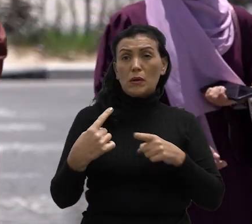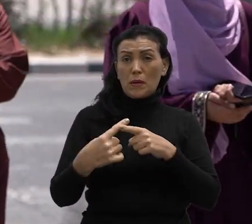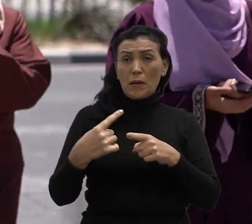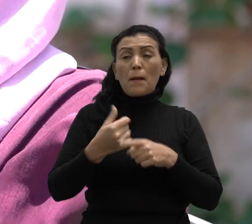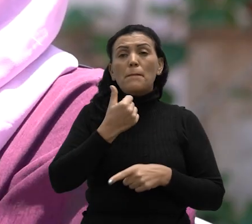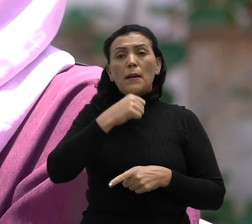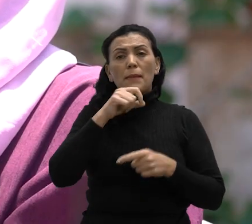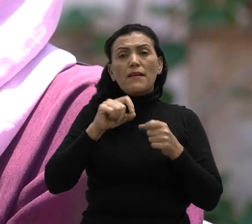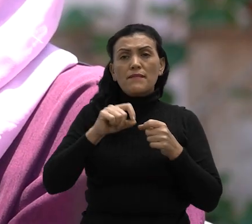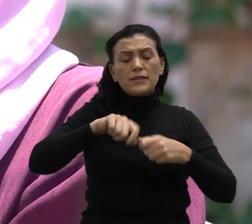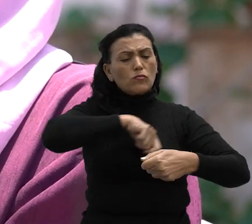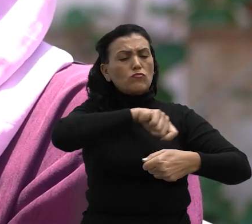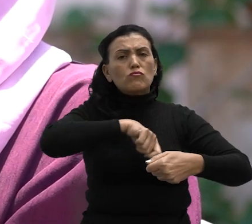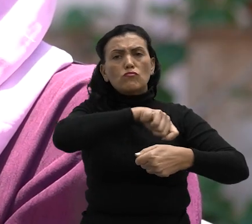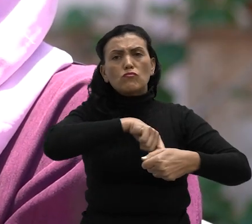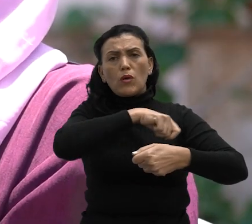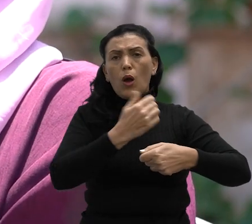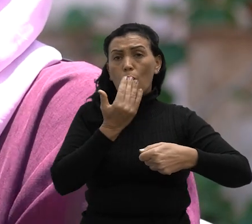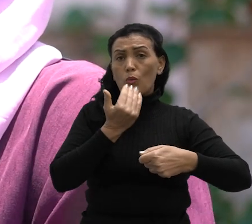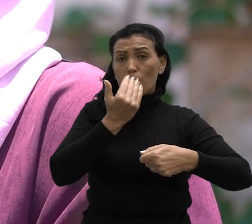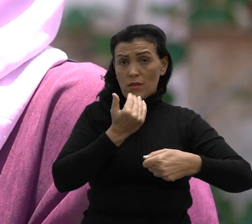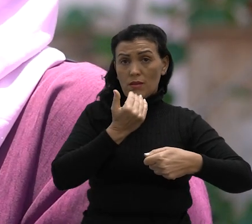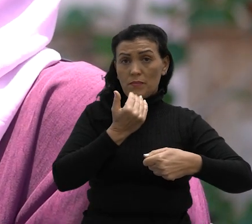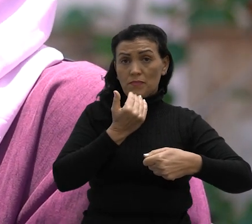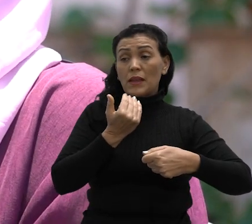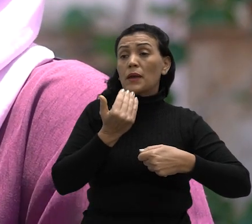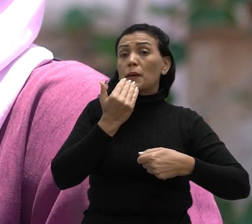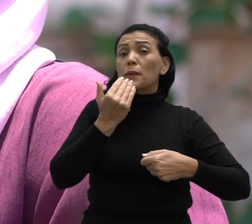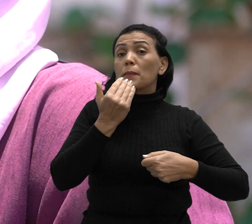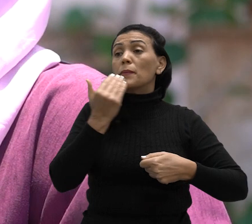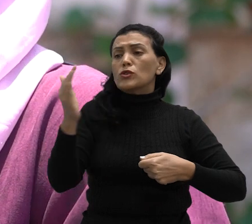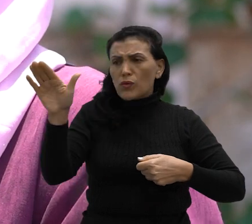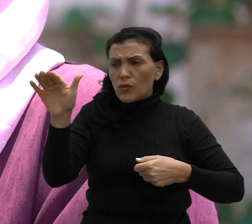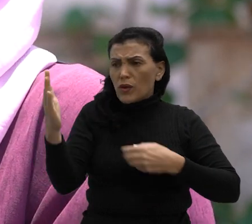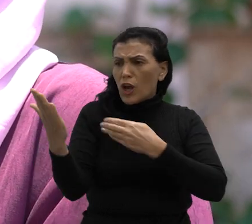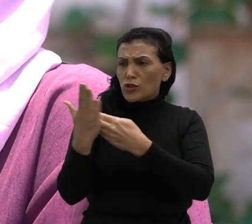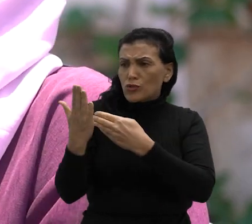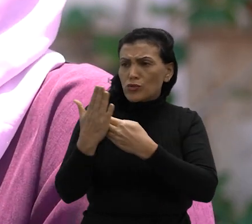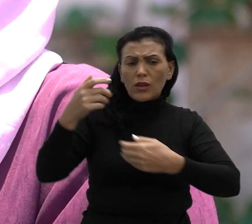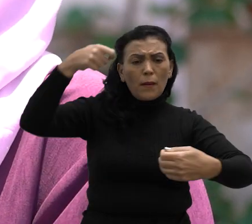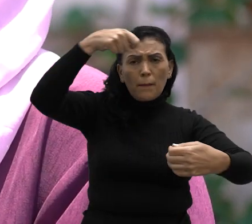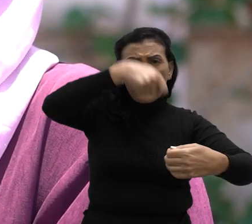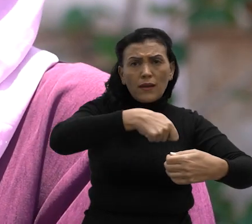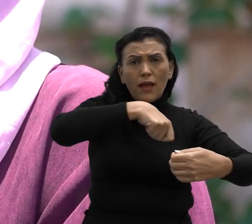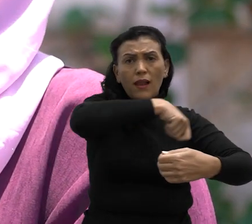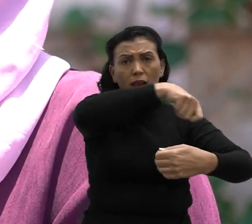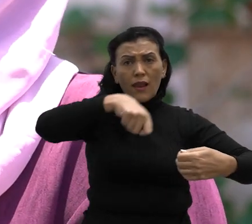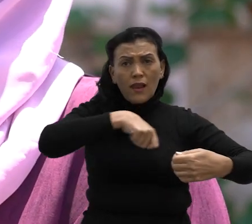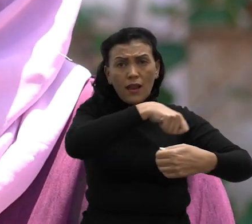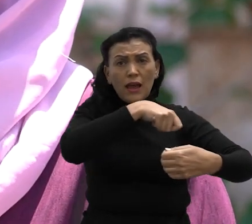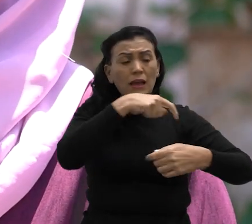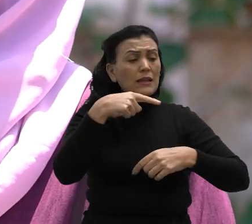الطنجرة، وكانت في طنجرة طبيخ بازيلا وانكبت على رجلي يعني، والحمد لله قدر الله ما شاء فعل.